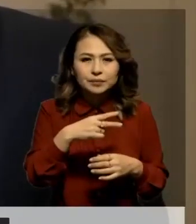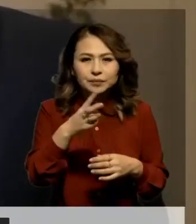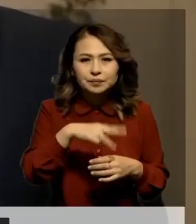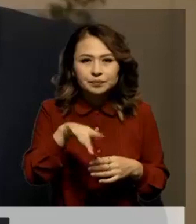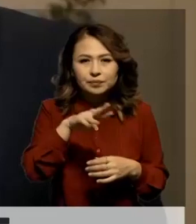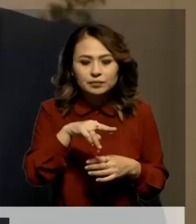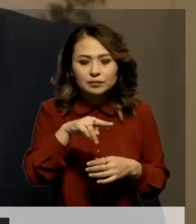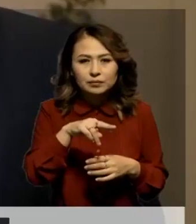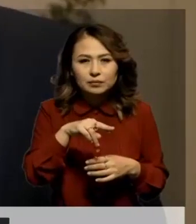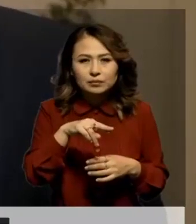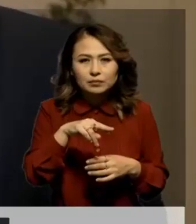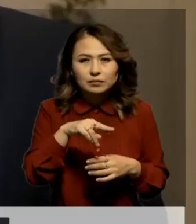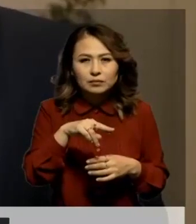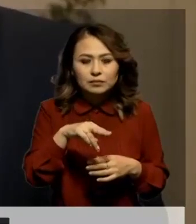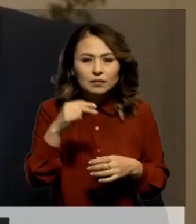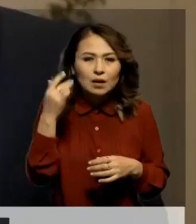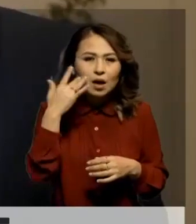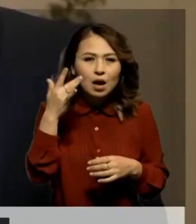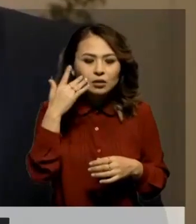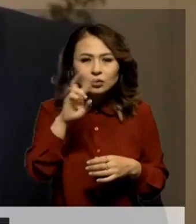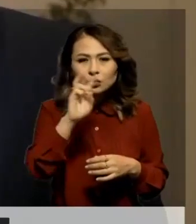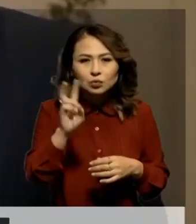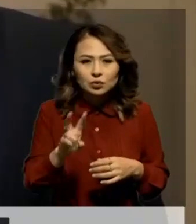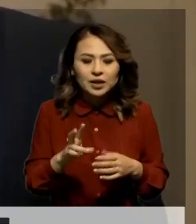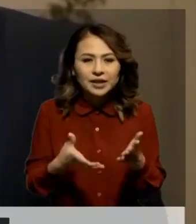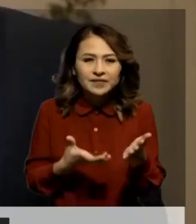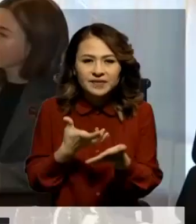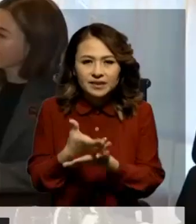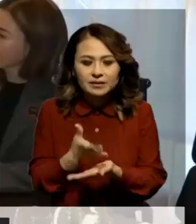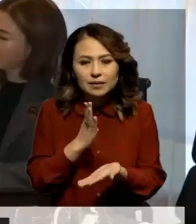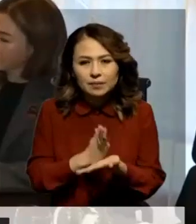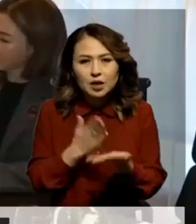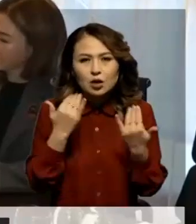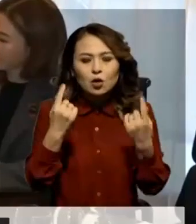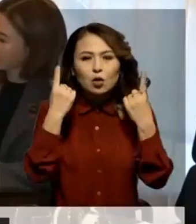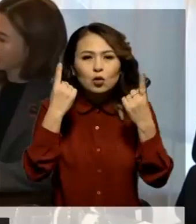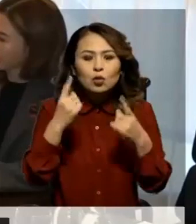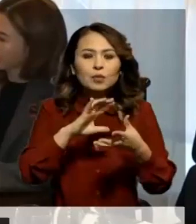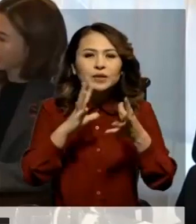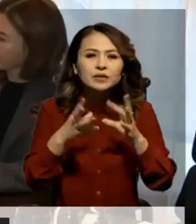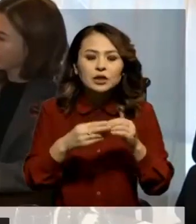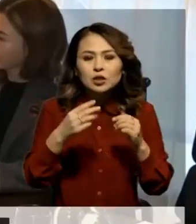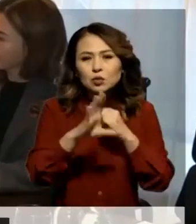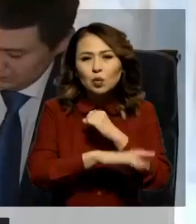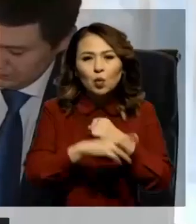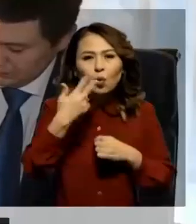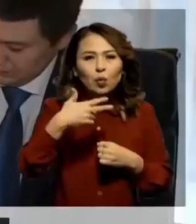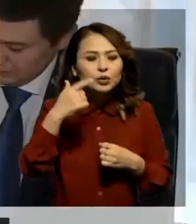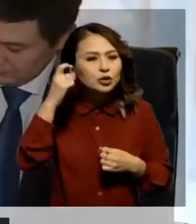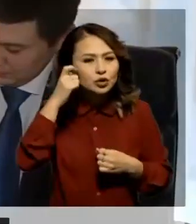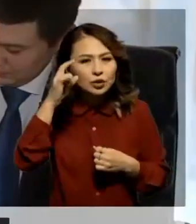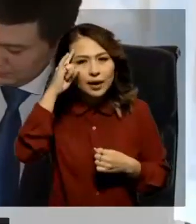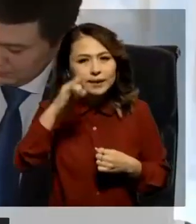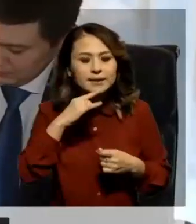миллиард ақш доллардан астам инвестицияларды салды. Ұлыбритания соңғы 30 жыл ішінде Қазақстандағы